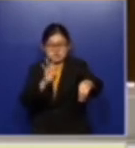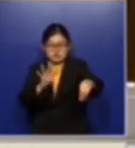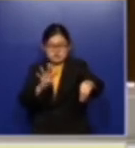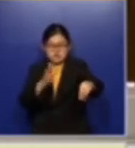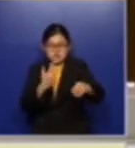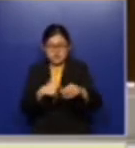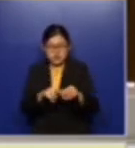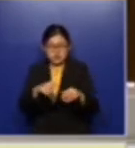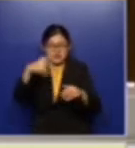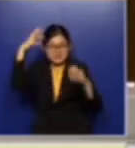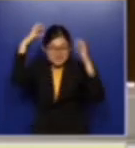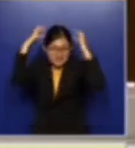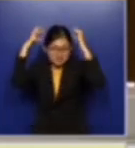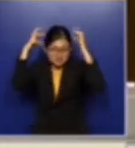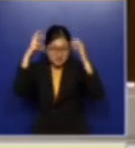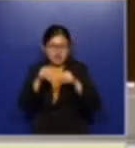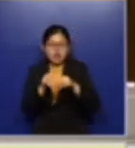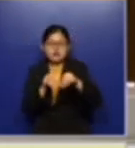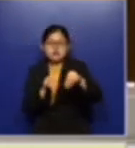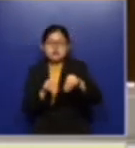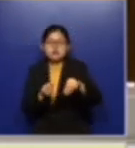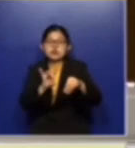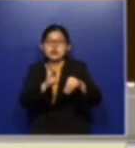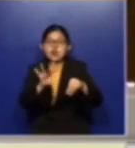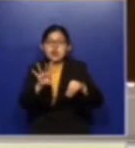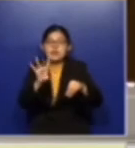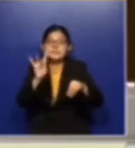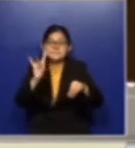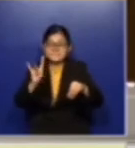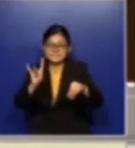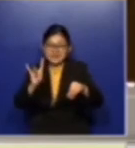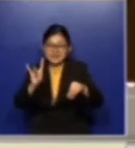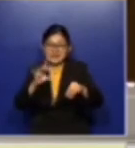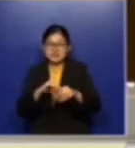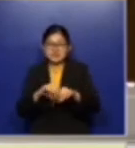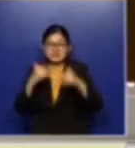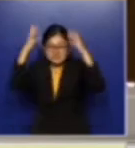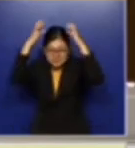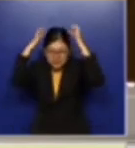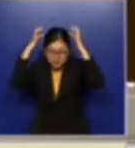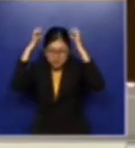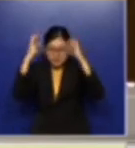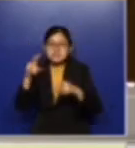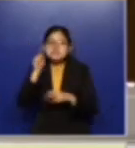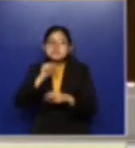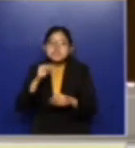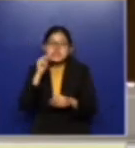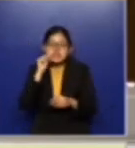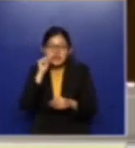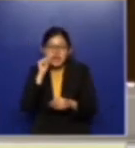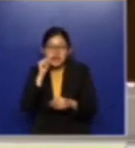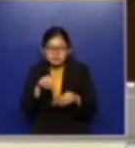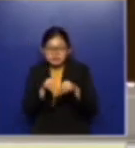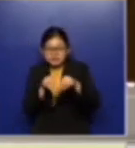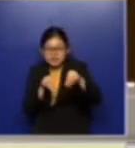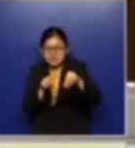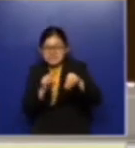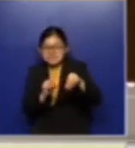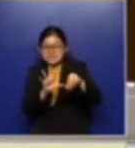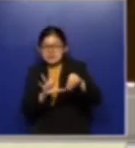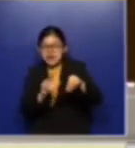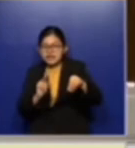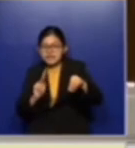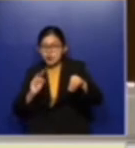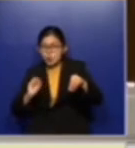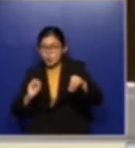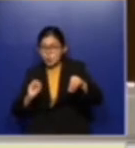ระบุรีที่กิโลที่108สระบุรีได้ใช้น้ำเพียง25กิโลผมเข้า